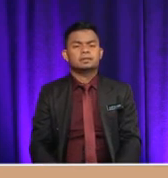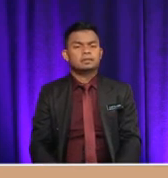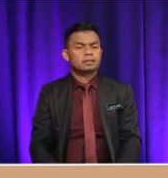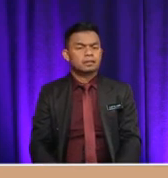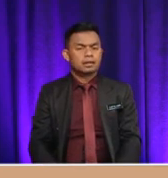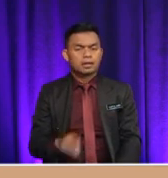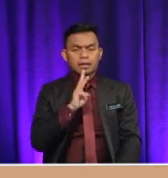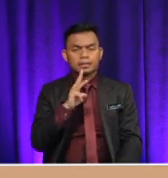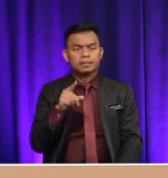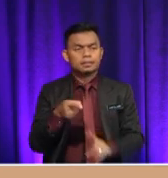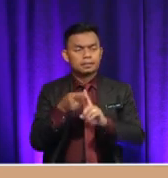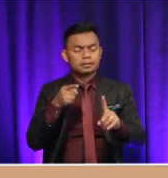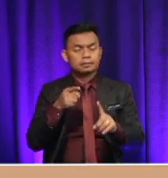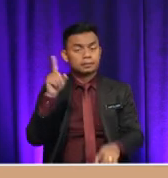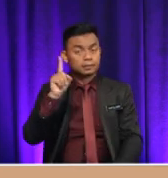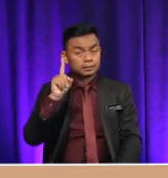tangkisin